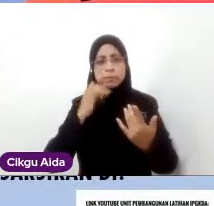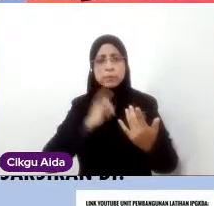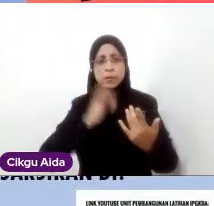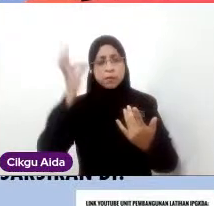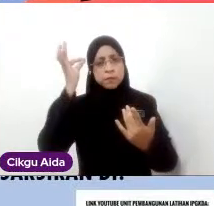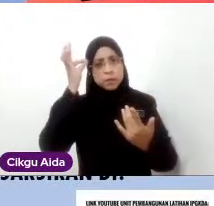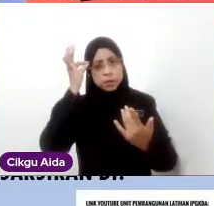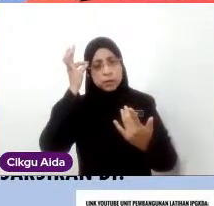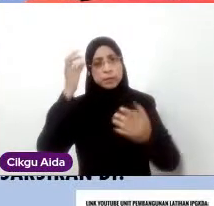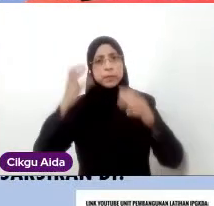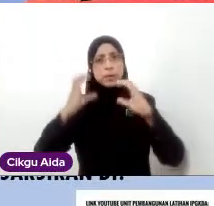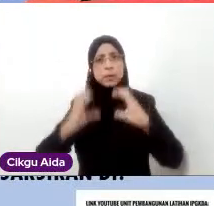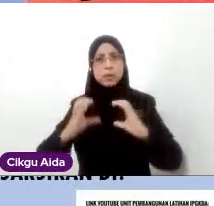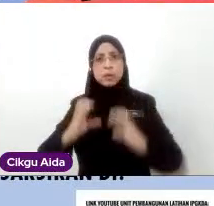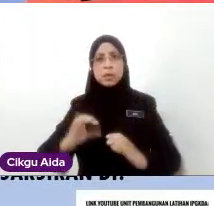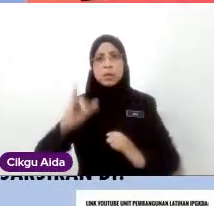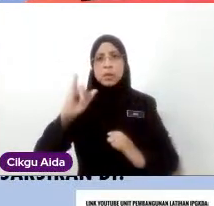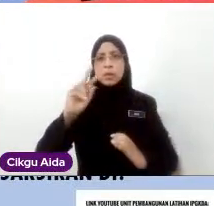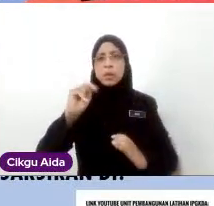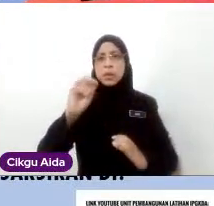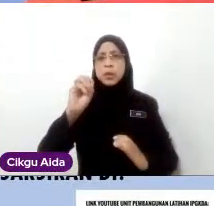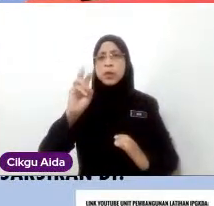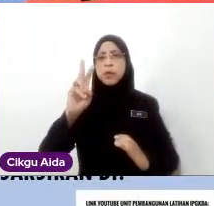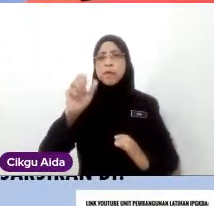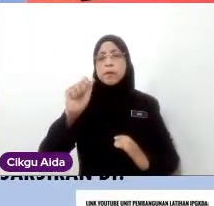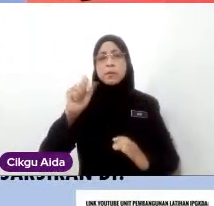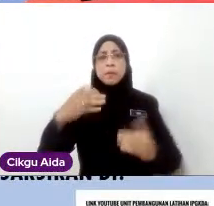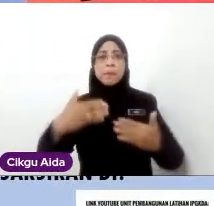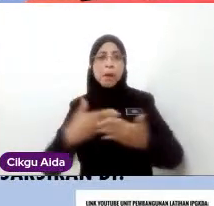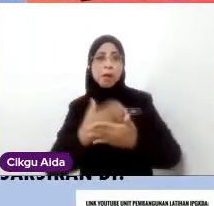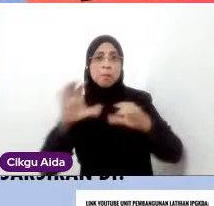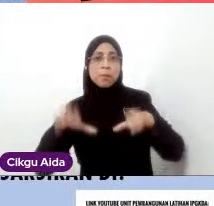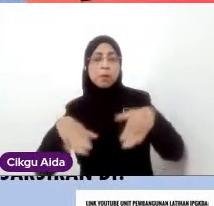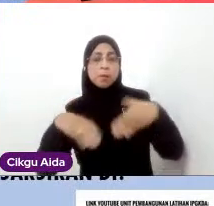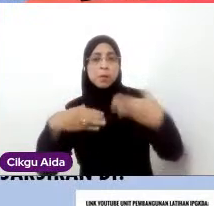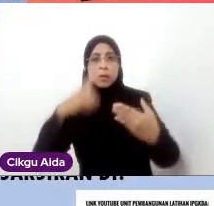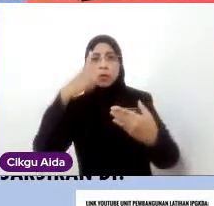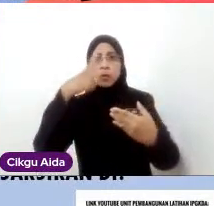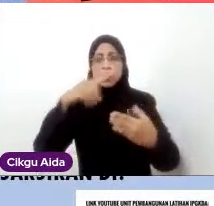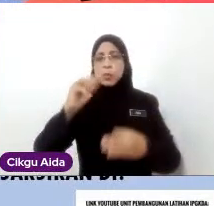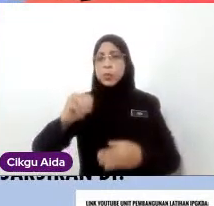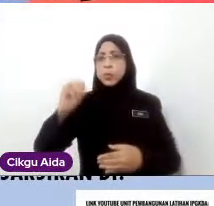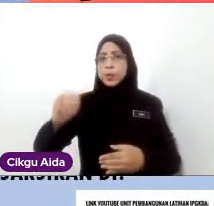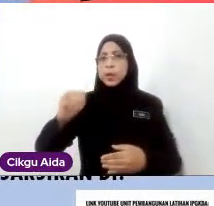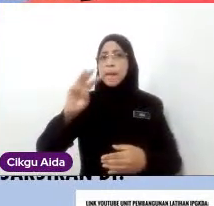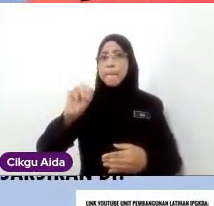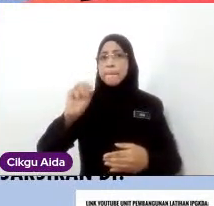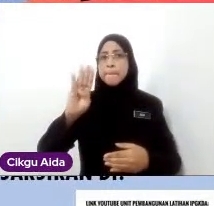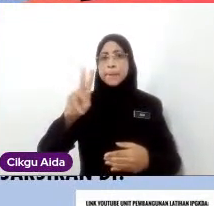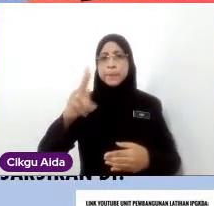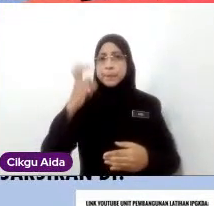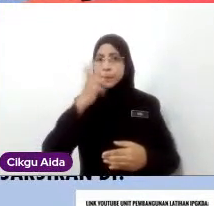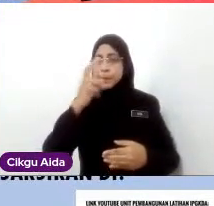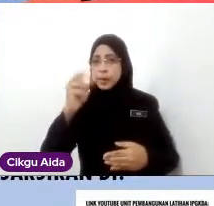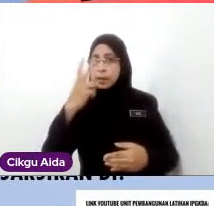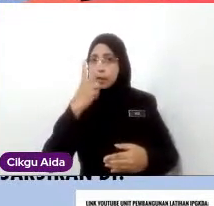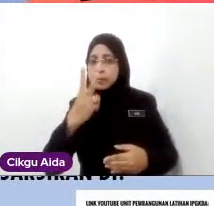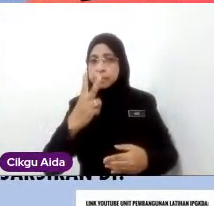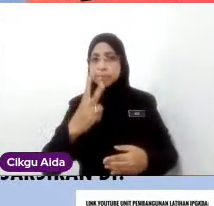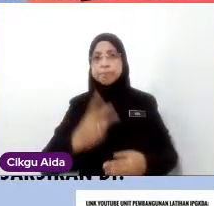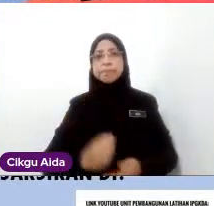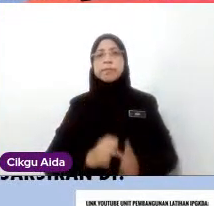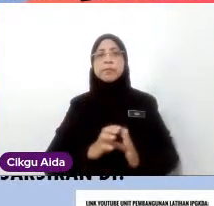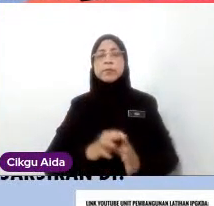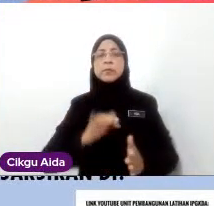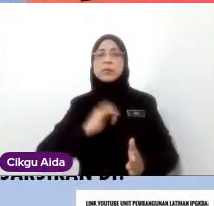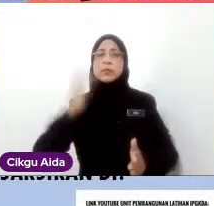yang saya fikirkan. Dan sebelum saya, ni contohlah, contoh penceramah. Bila penceramah, kita jemput penceramah luar